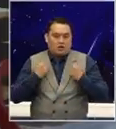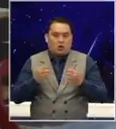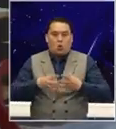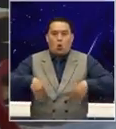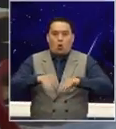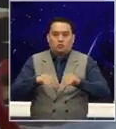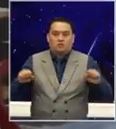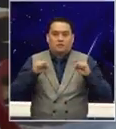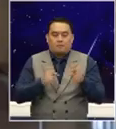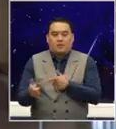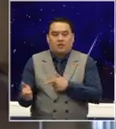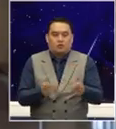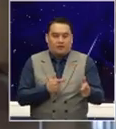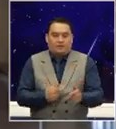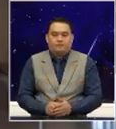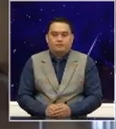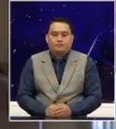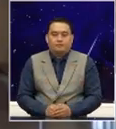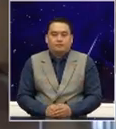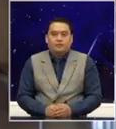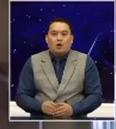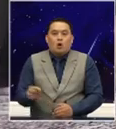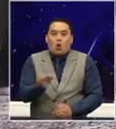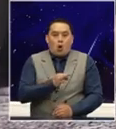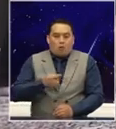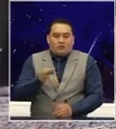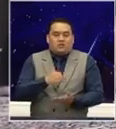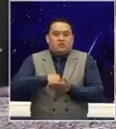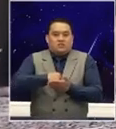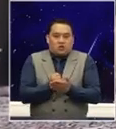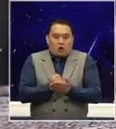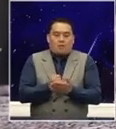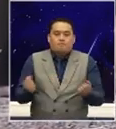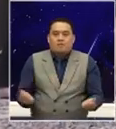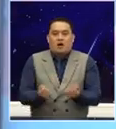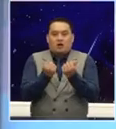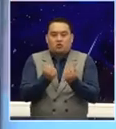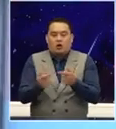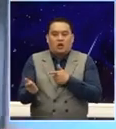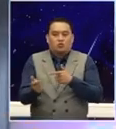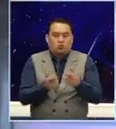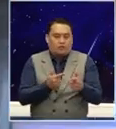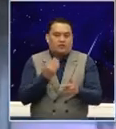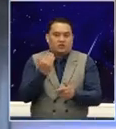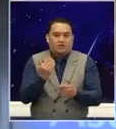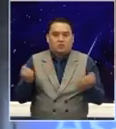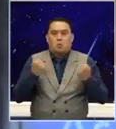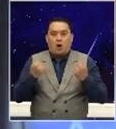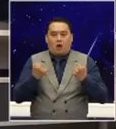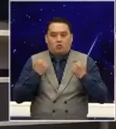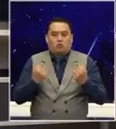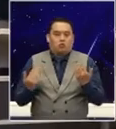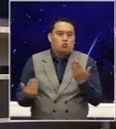общей физической подготовкой. Спортивная дружина области утверждает, что такие тренировки помогут поддержать физическую форму спортсменов. Если спортивные залы